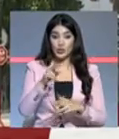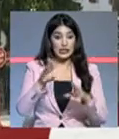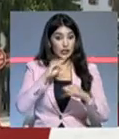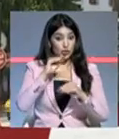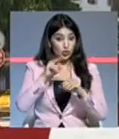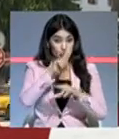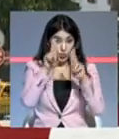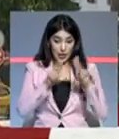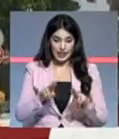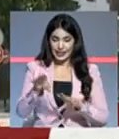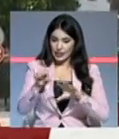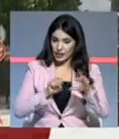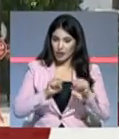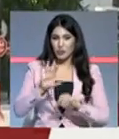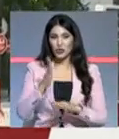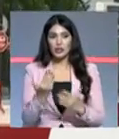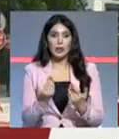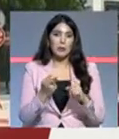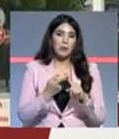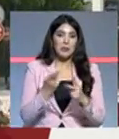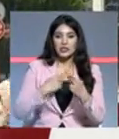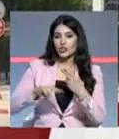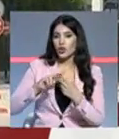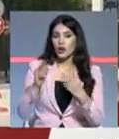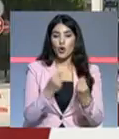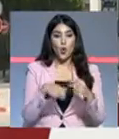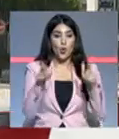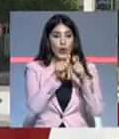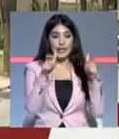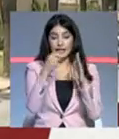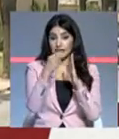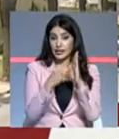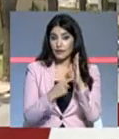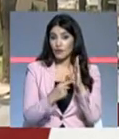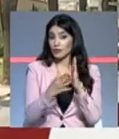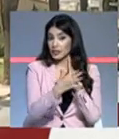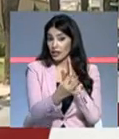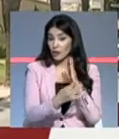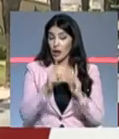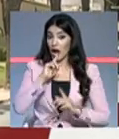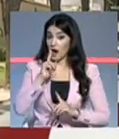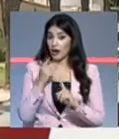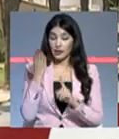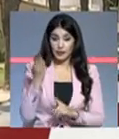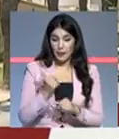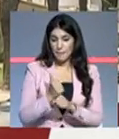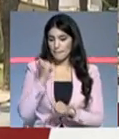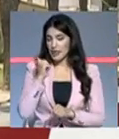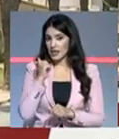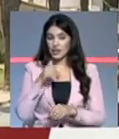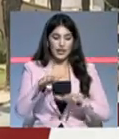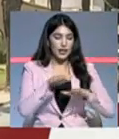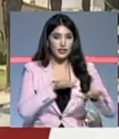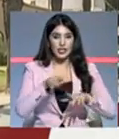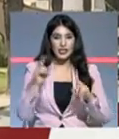دعوة قد لا تجد صدى لها وفق وكالة فيتش للتصنيف الائتماني التي قالت في بيان لها أمس إن